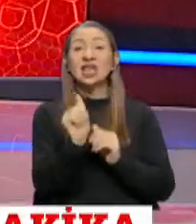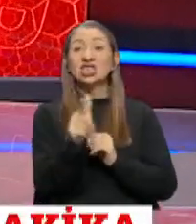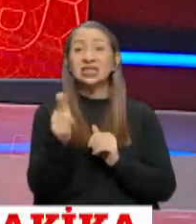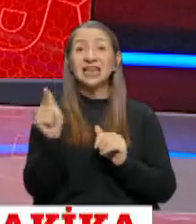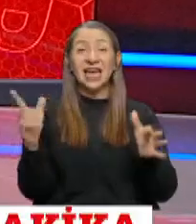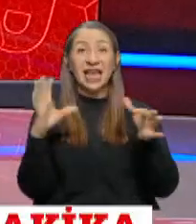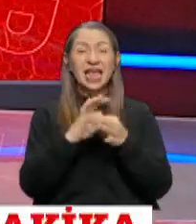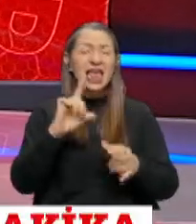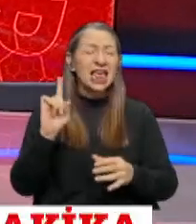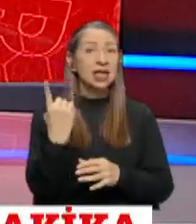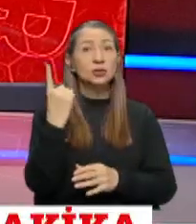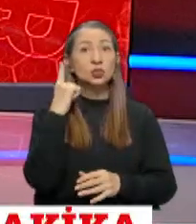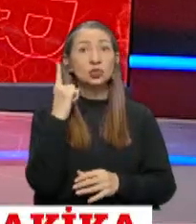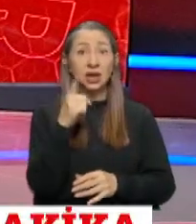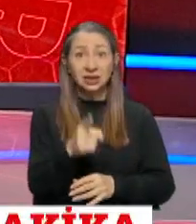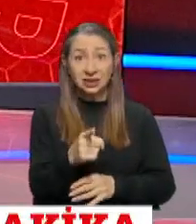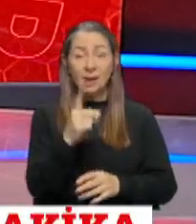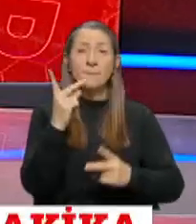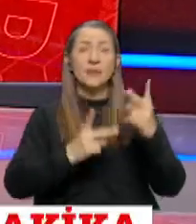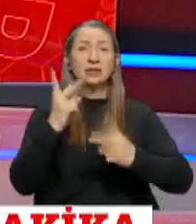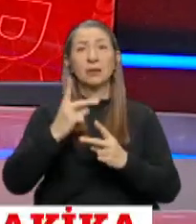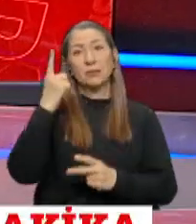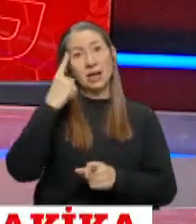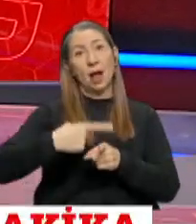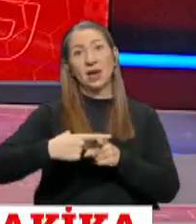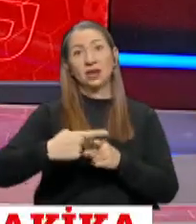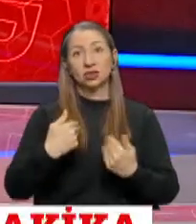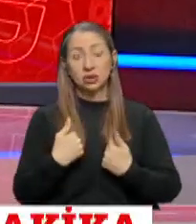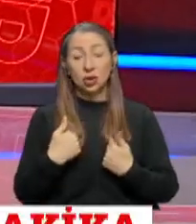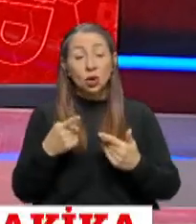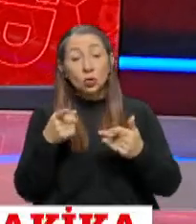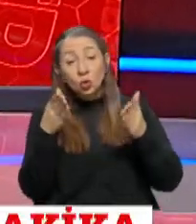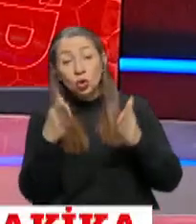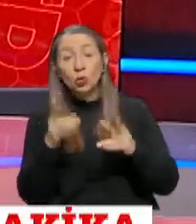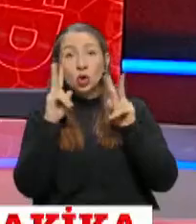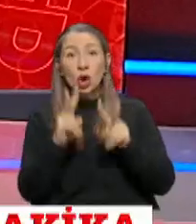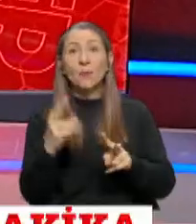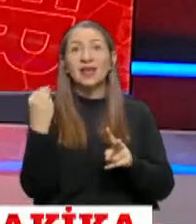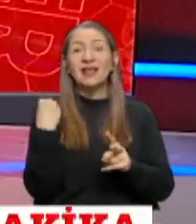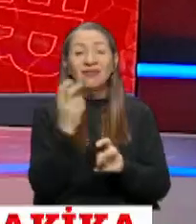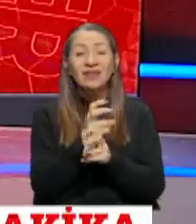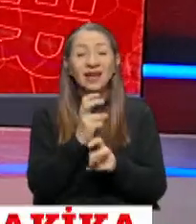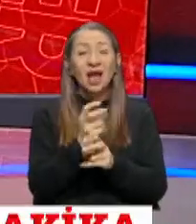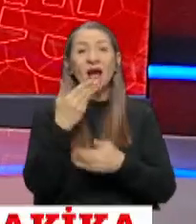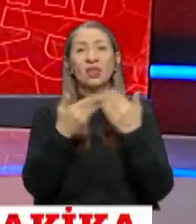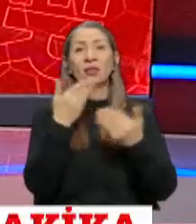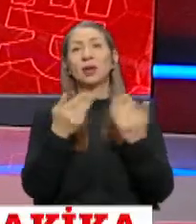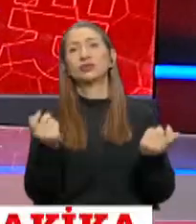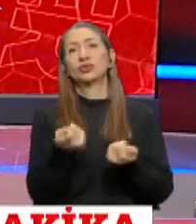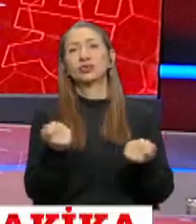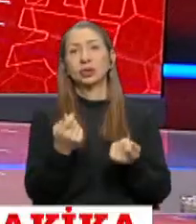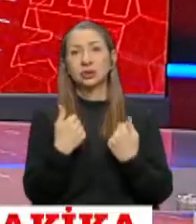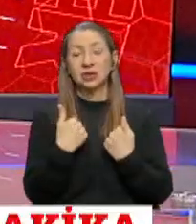ilçesiyle ilgili ilk kez duyacağınız bir takım bilgiler paylaşacağız. Durumu görmeye ve yeni riskleri anlatmaya